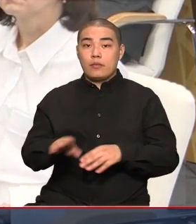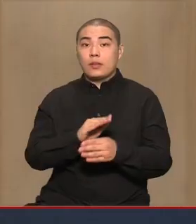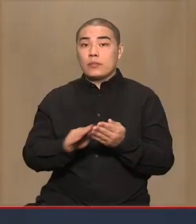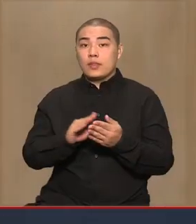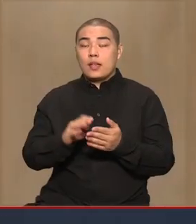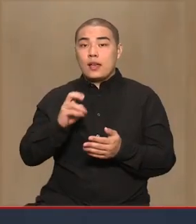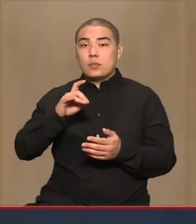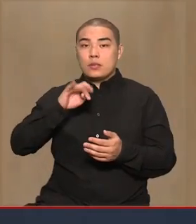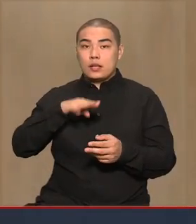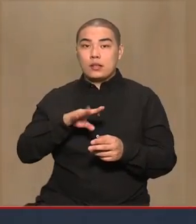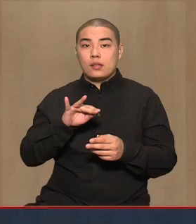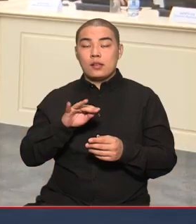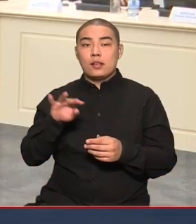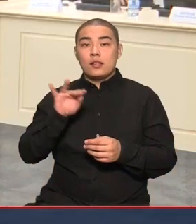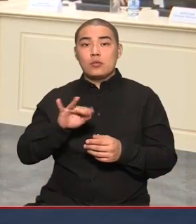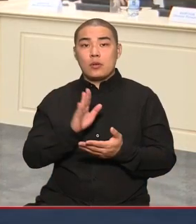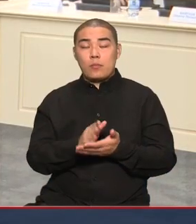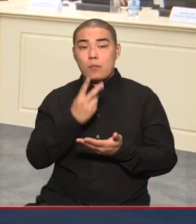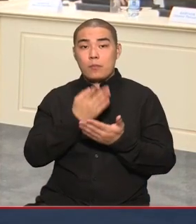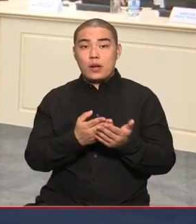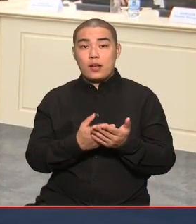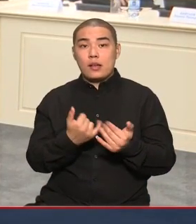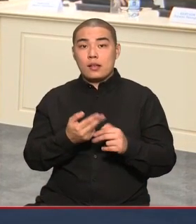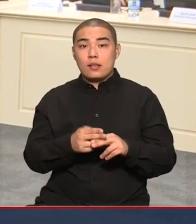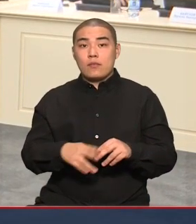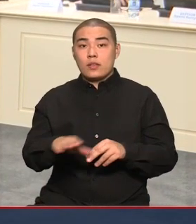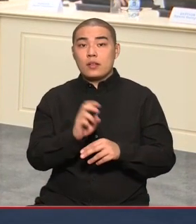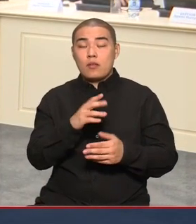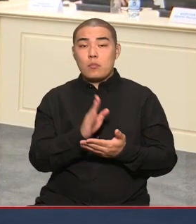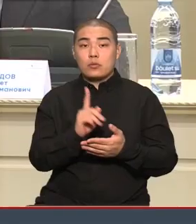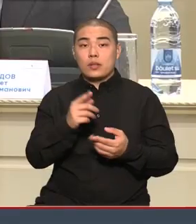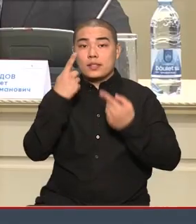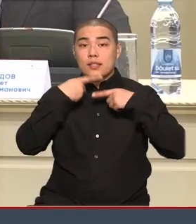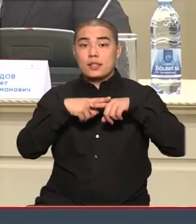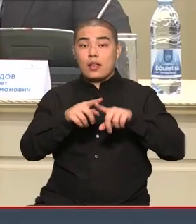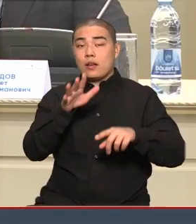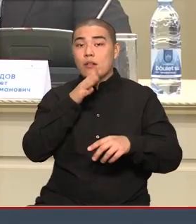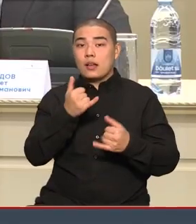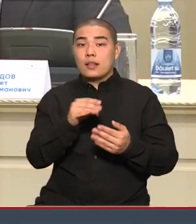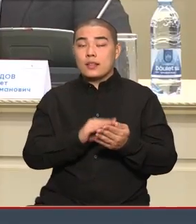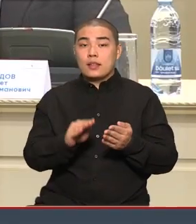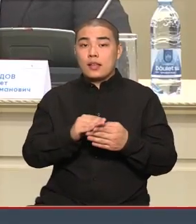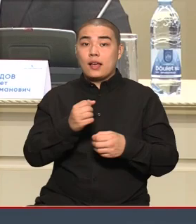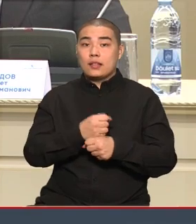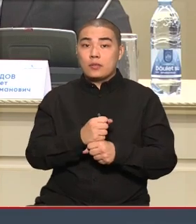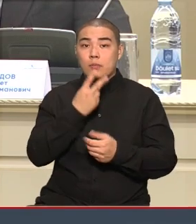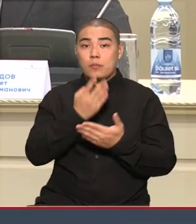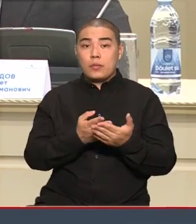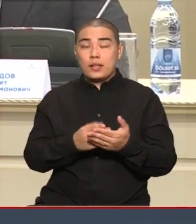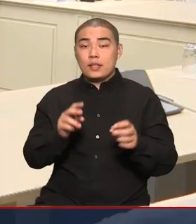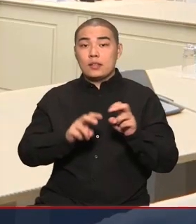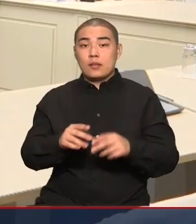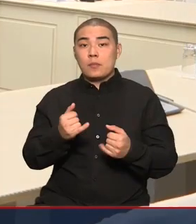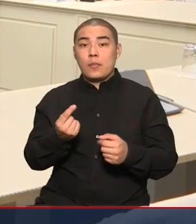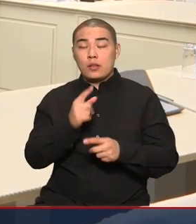әдебиет, өнер, тіпті ертегі. Әлбетте бұларда керек, бірақ технология заманында ғылыми басылымның аздығы ізденушілерге азық